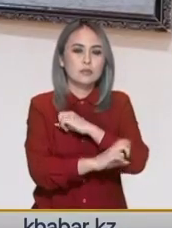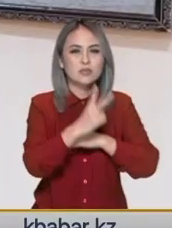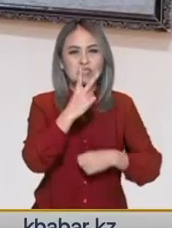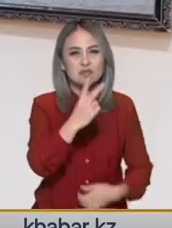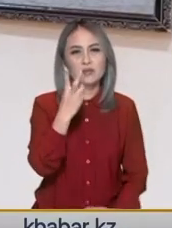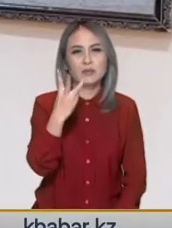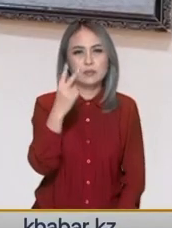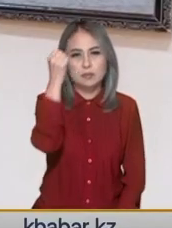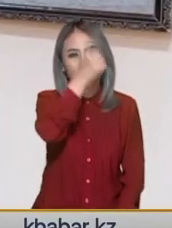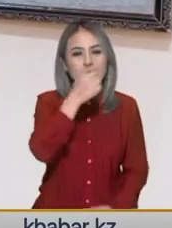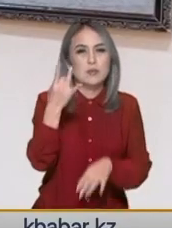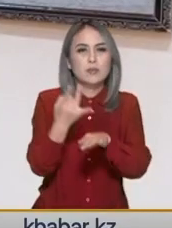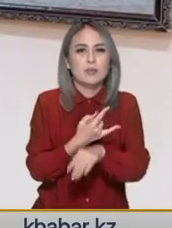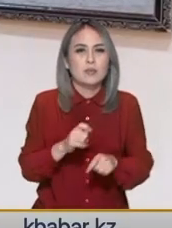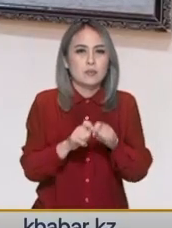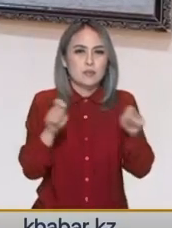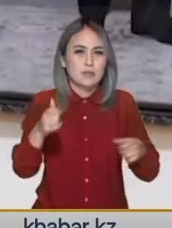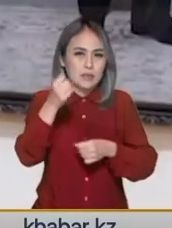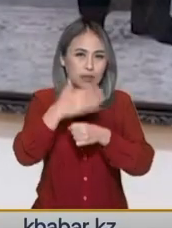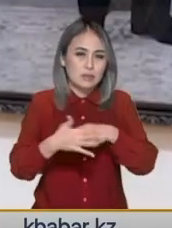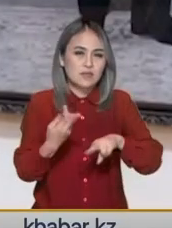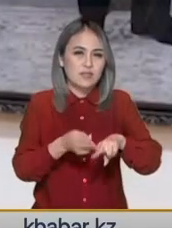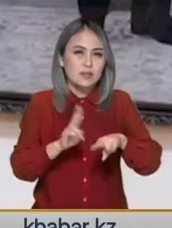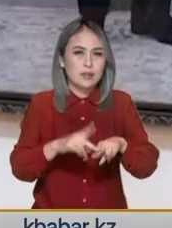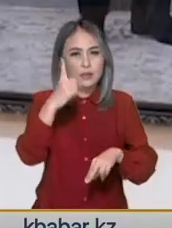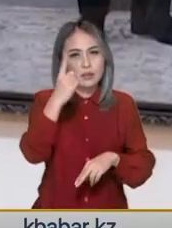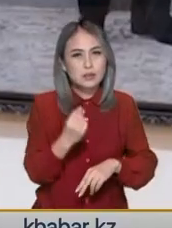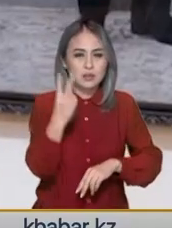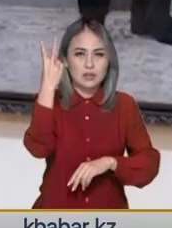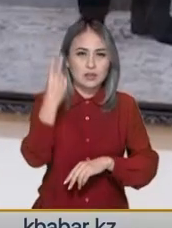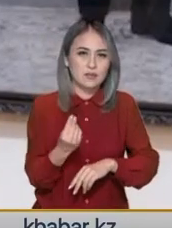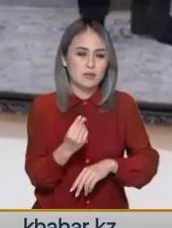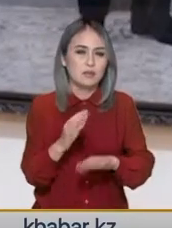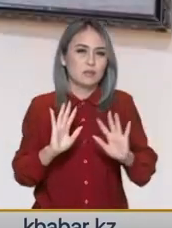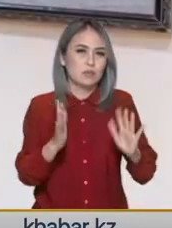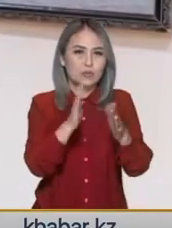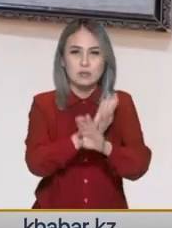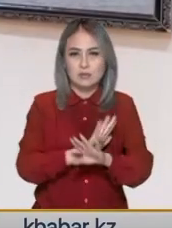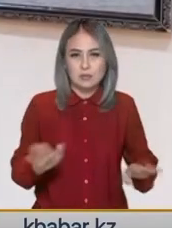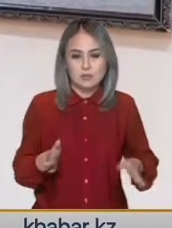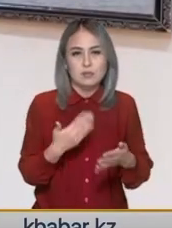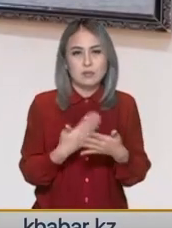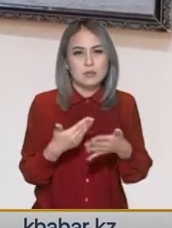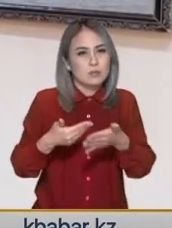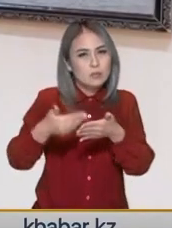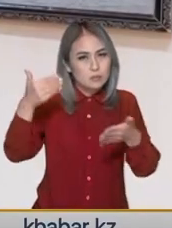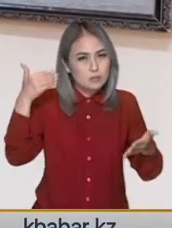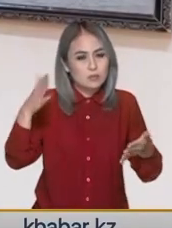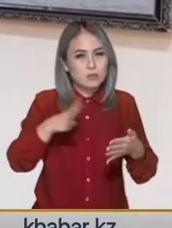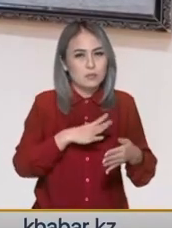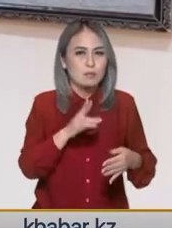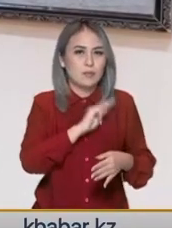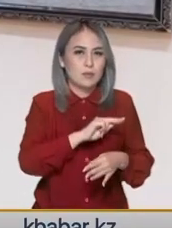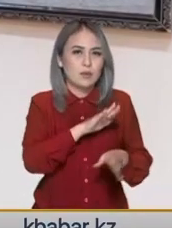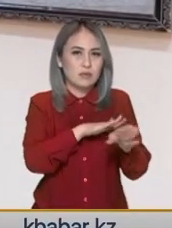2-3 жылда алғашқы ашылып отыратын орталық осы. Бұл бір күн, екі күнде болған дүние емес. Оның алдында бірқатар